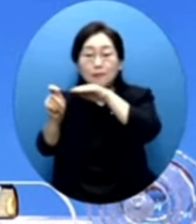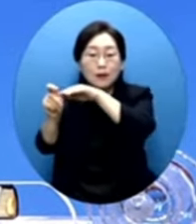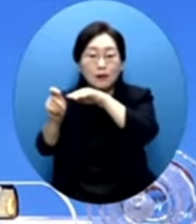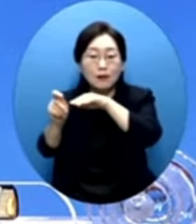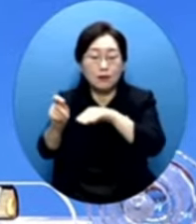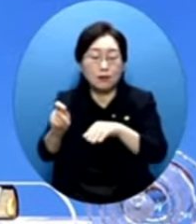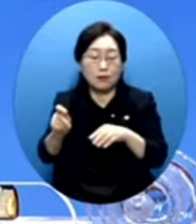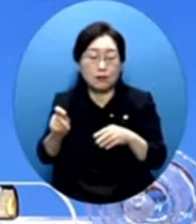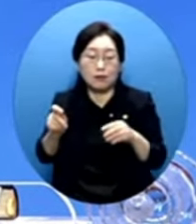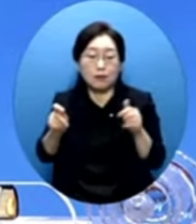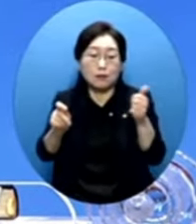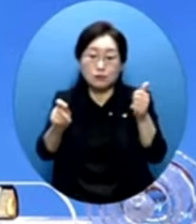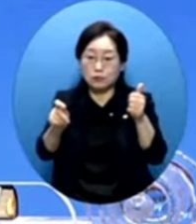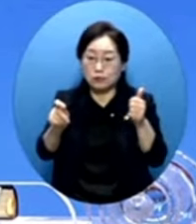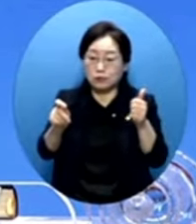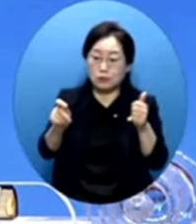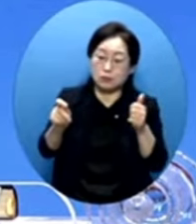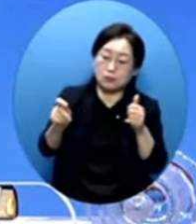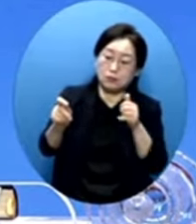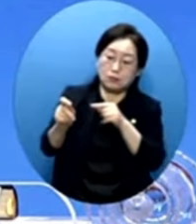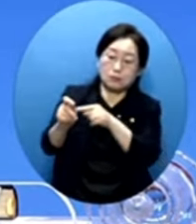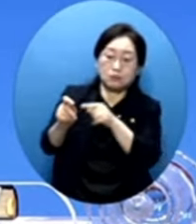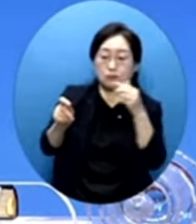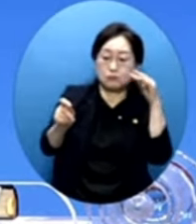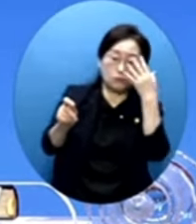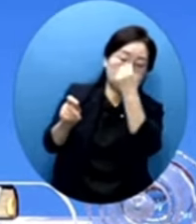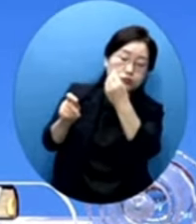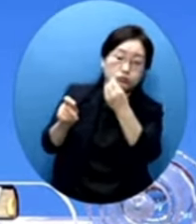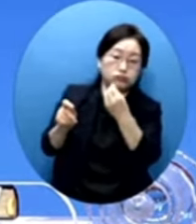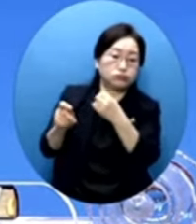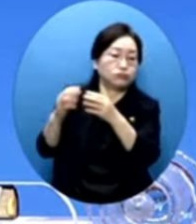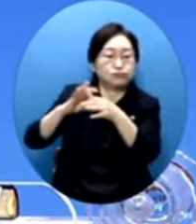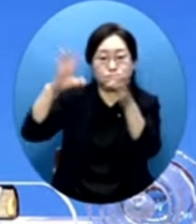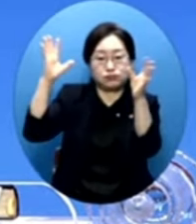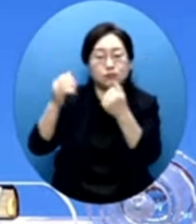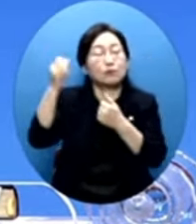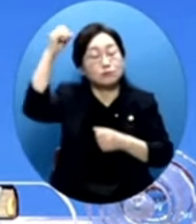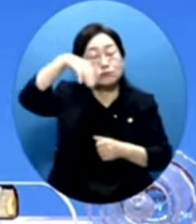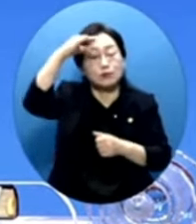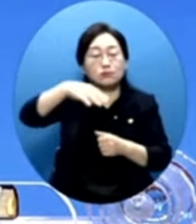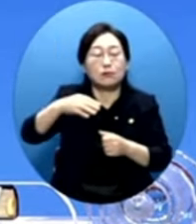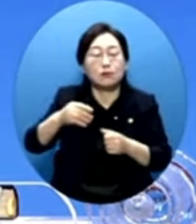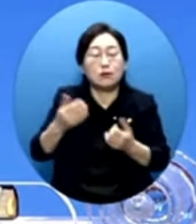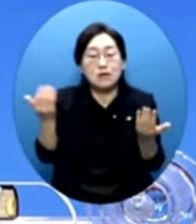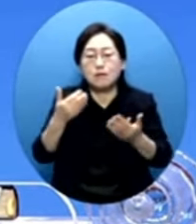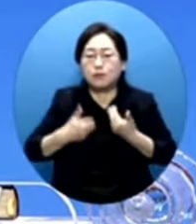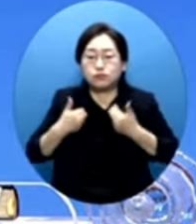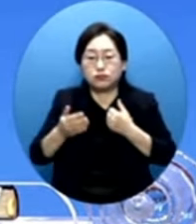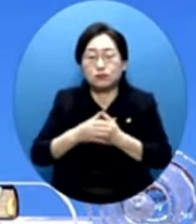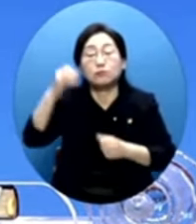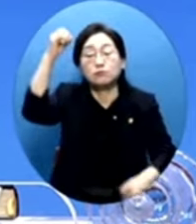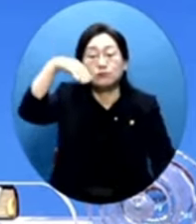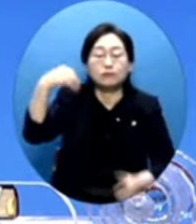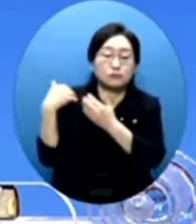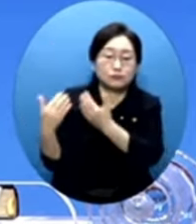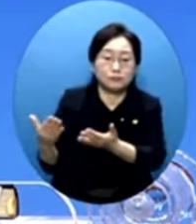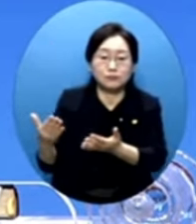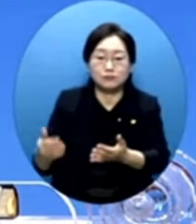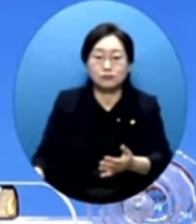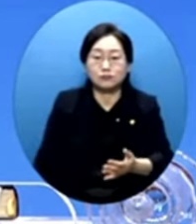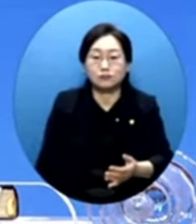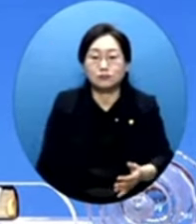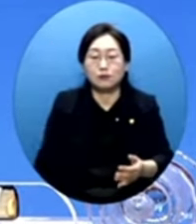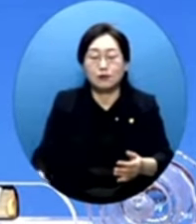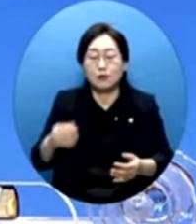옆에 차가 택시를 들 받고 자기가 상관 없는 것이기 때문에 그냥 일이 바쁘니까